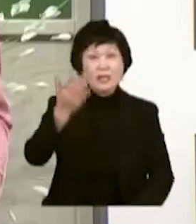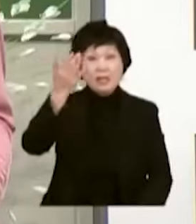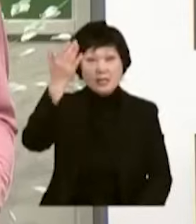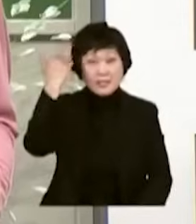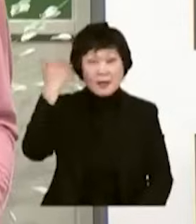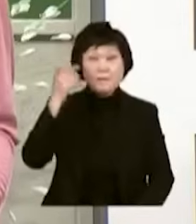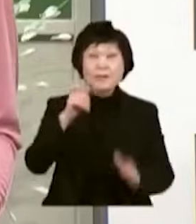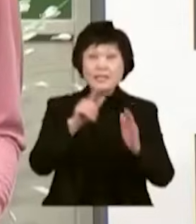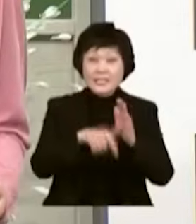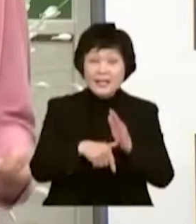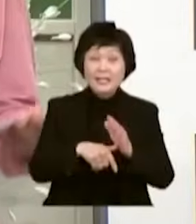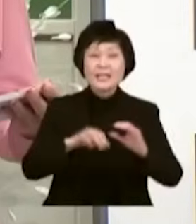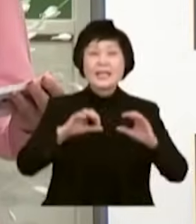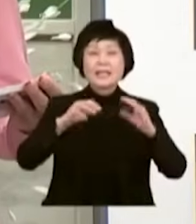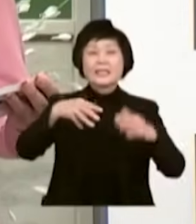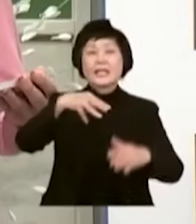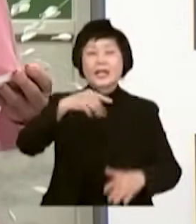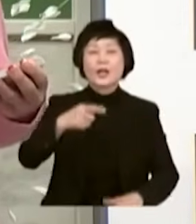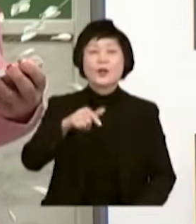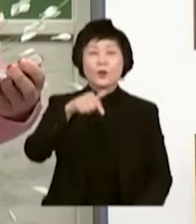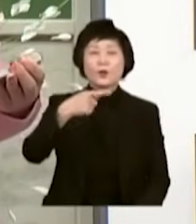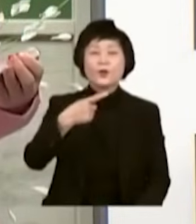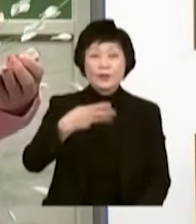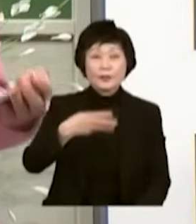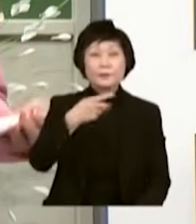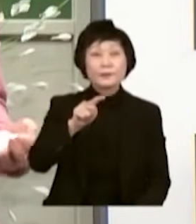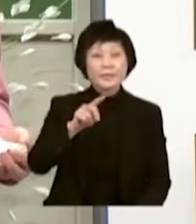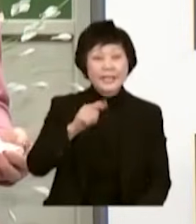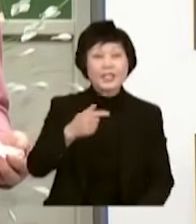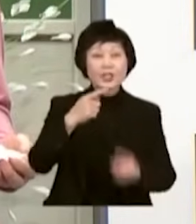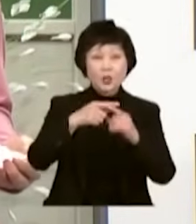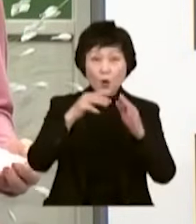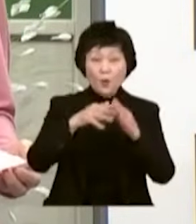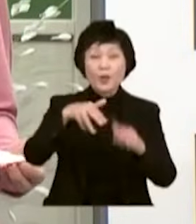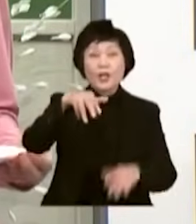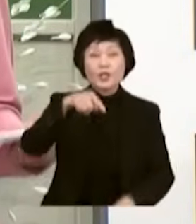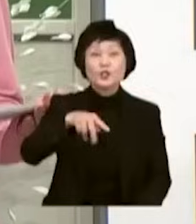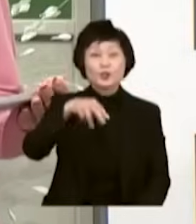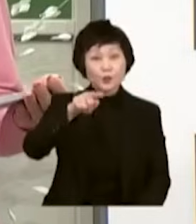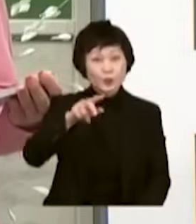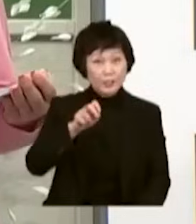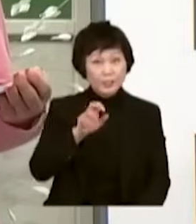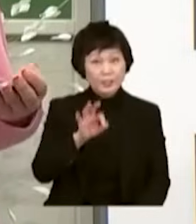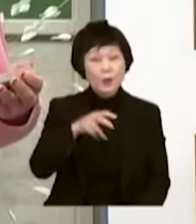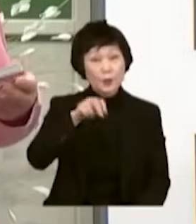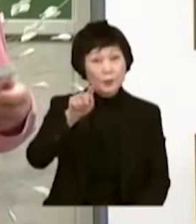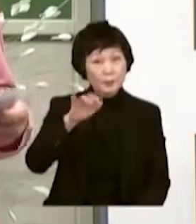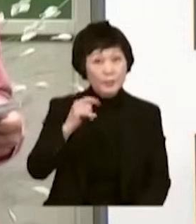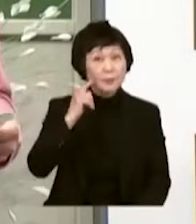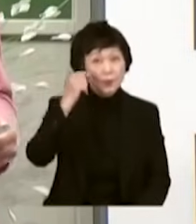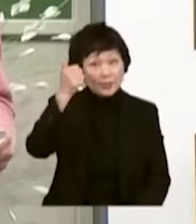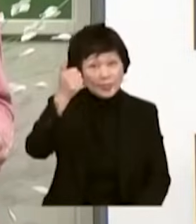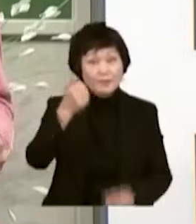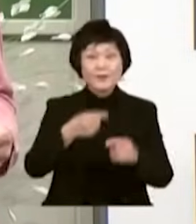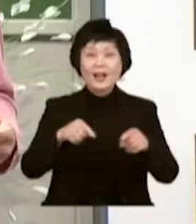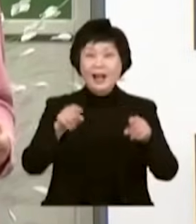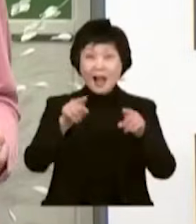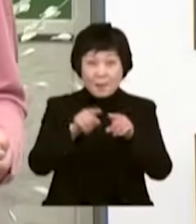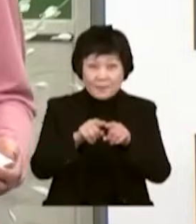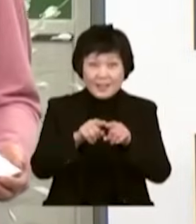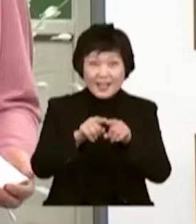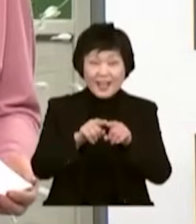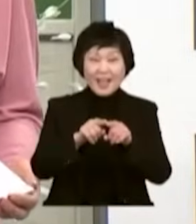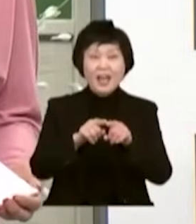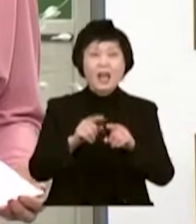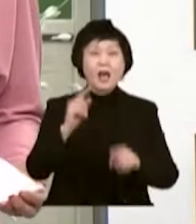저희가 지난 시간에 세계로 이 금난교회 조성민 목사님과 함께 정말 목회 사명을 이루기 위한